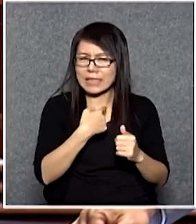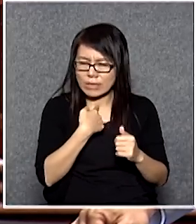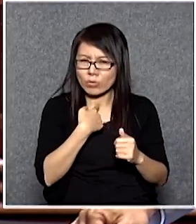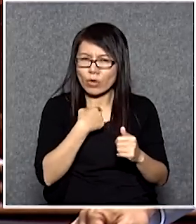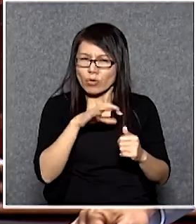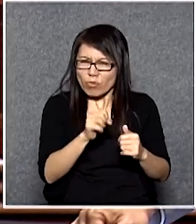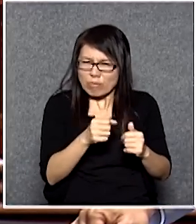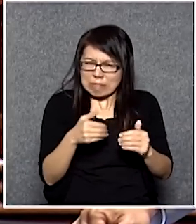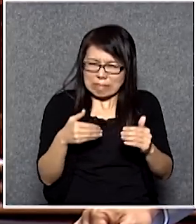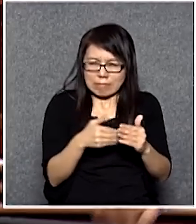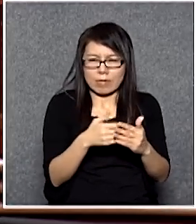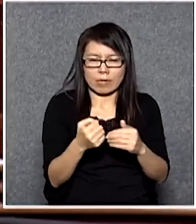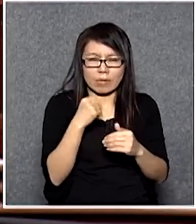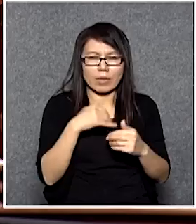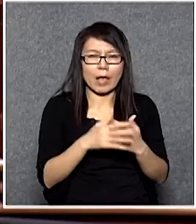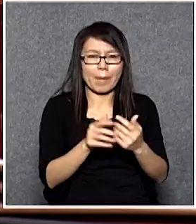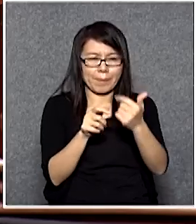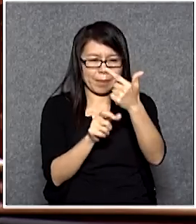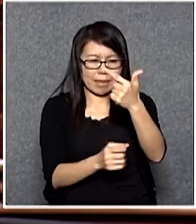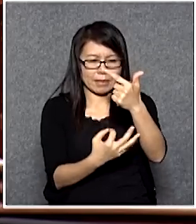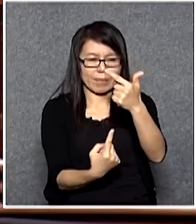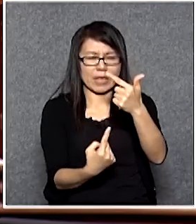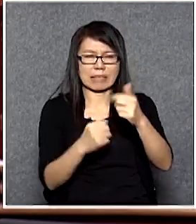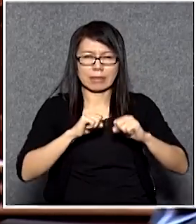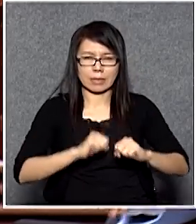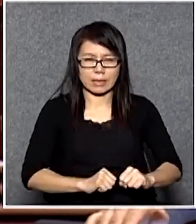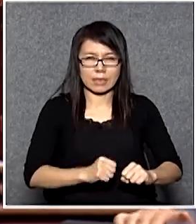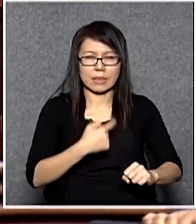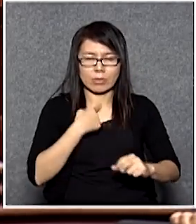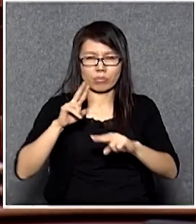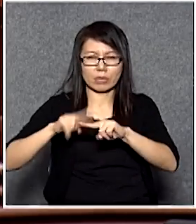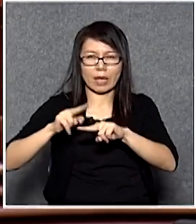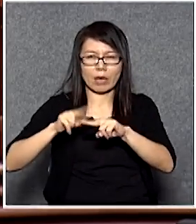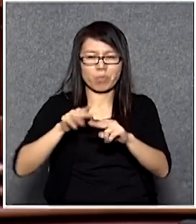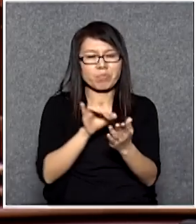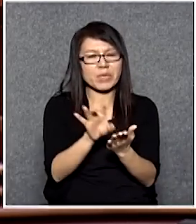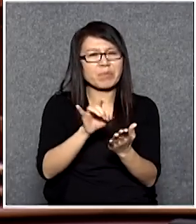尽，跟着831是坚持由中共篩選